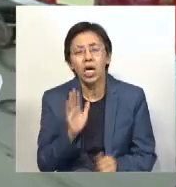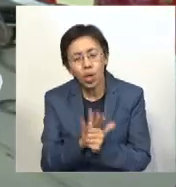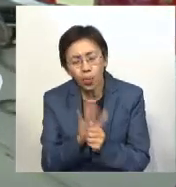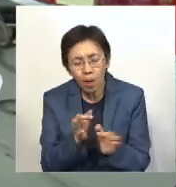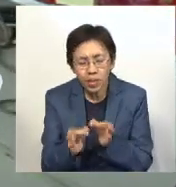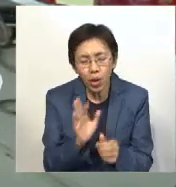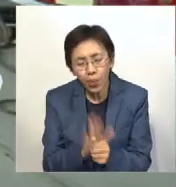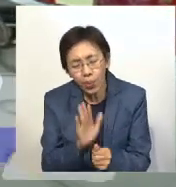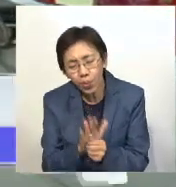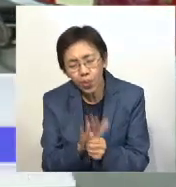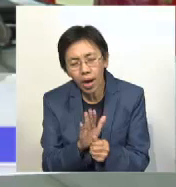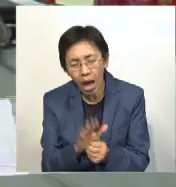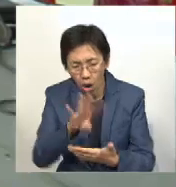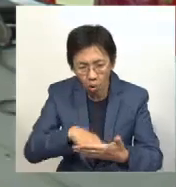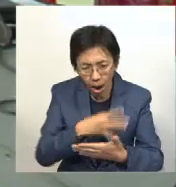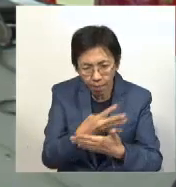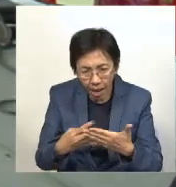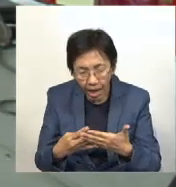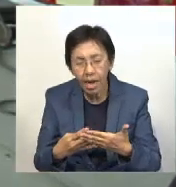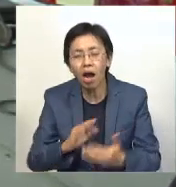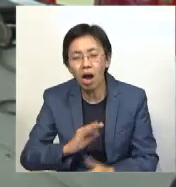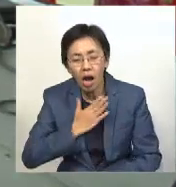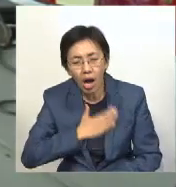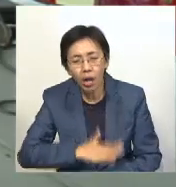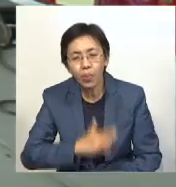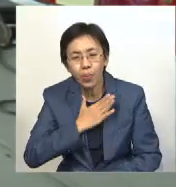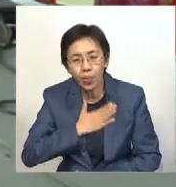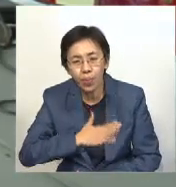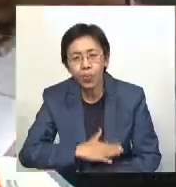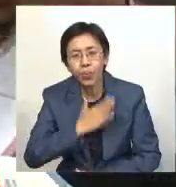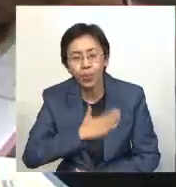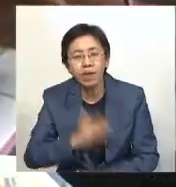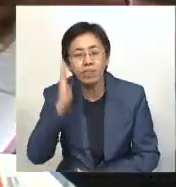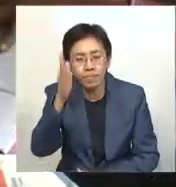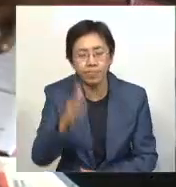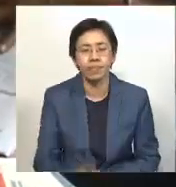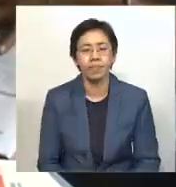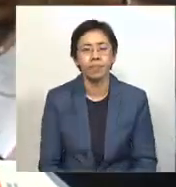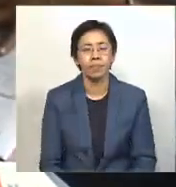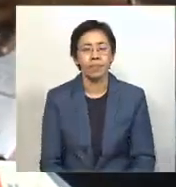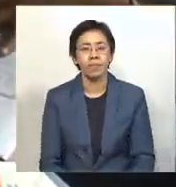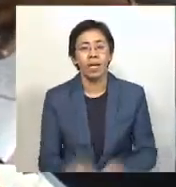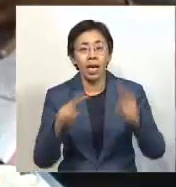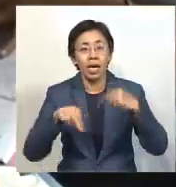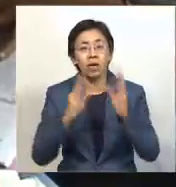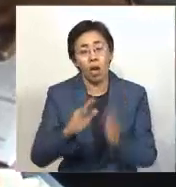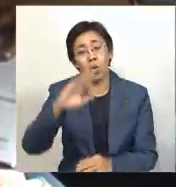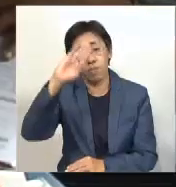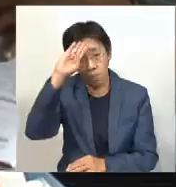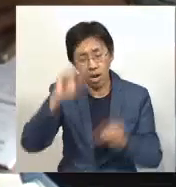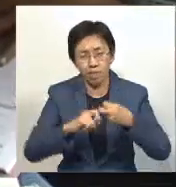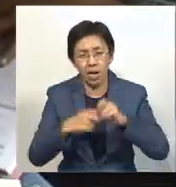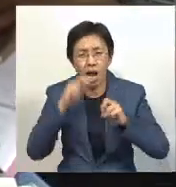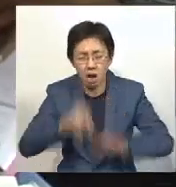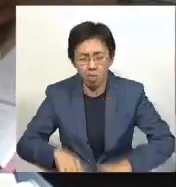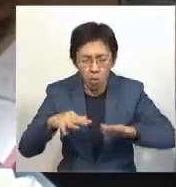ำบัดในด้านจิตใจแล้วก็วางแผนในการฟื้นฟูสภาพจิตใจต่อไป ในการดูแลผู้ป่วยในภาวะวิกฤตฉุ